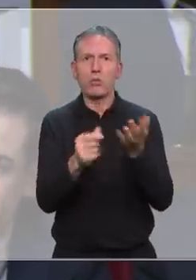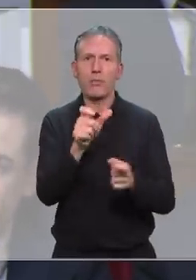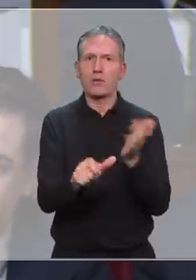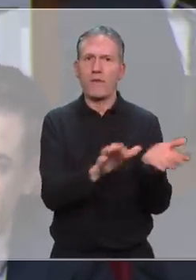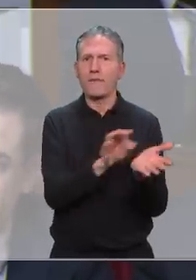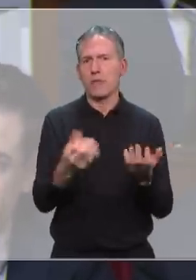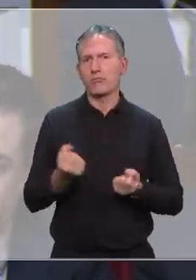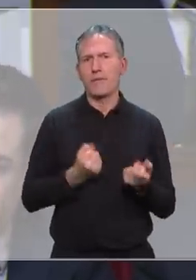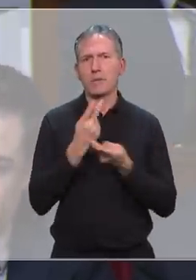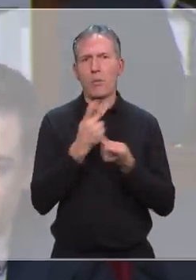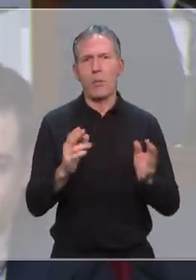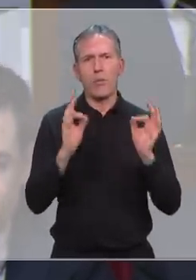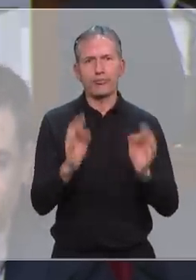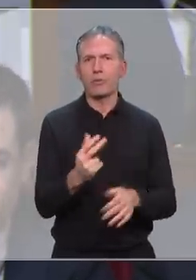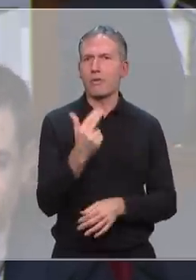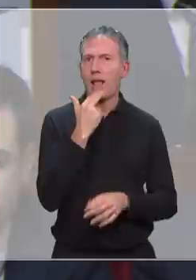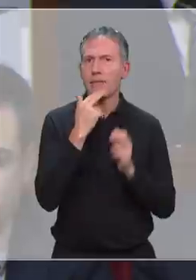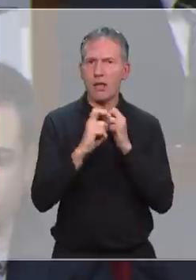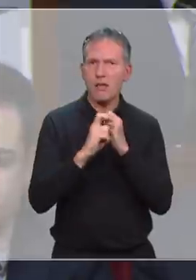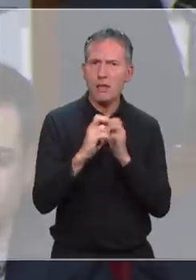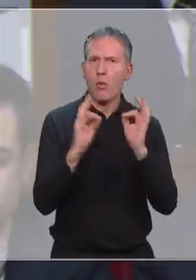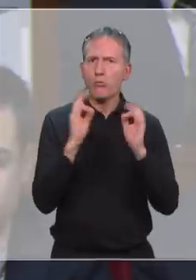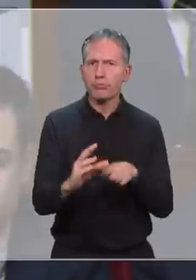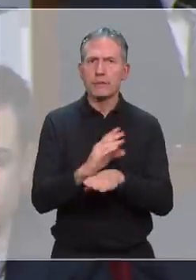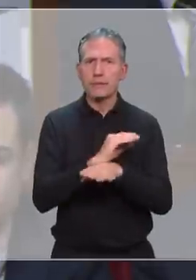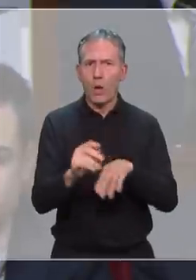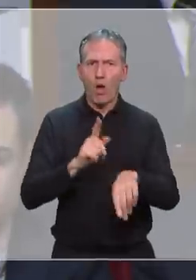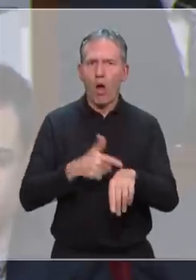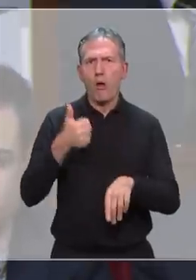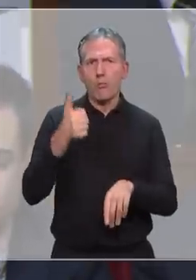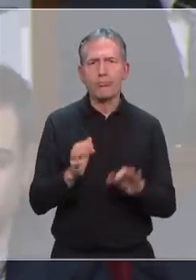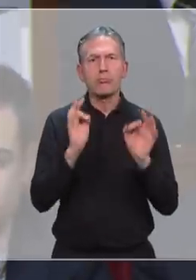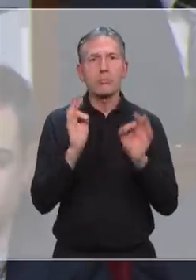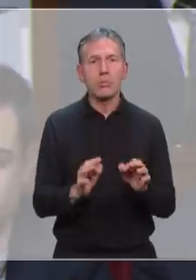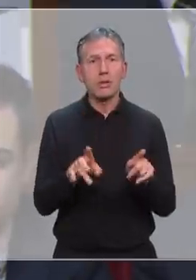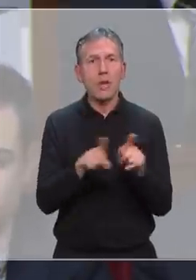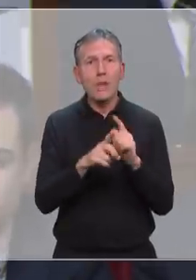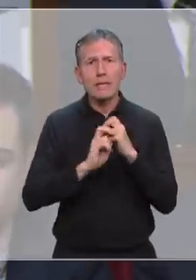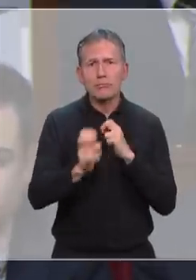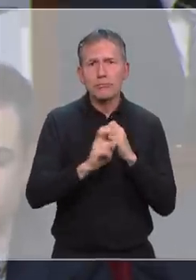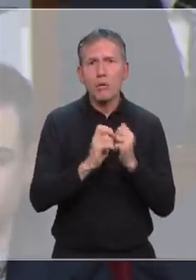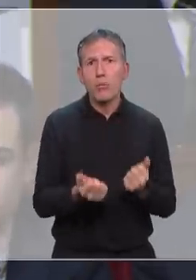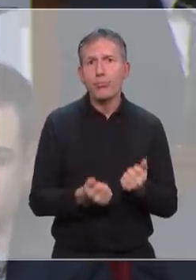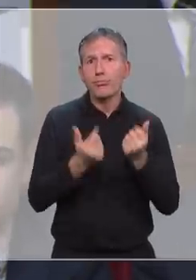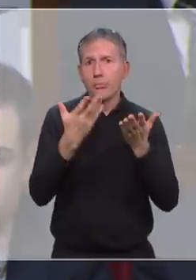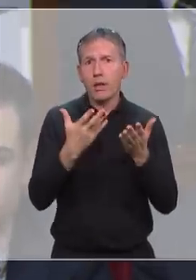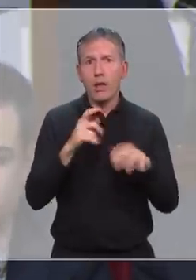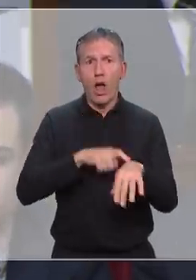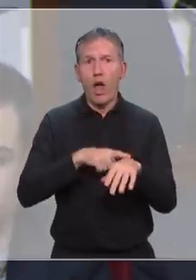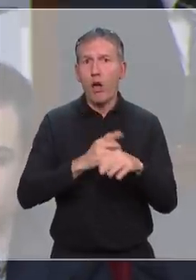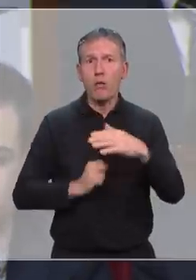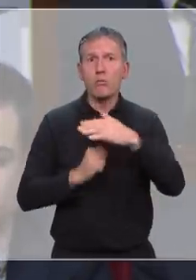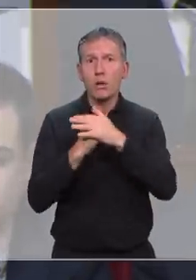public de qualité avec des transports en commun sécurisés et à l'heure? Quand allez-vous augmenter la fréquence de desserte aux heures de pointe